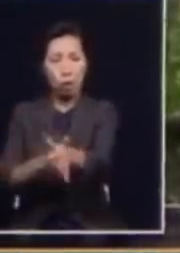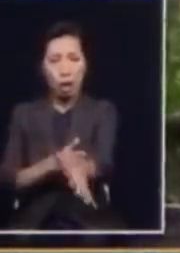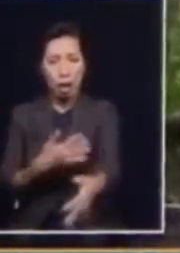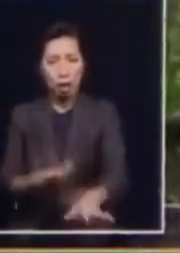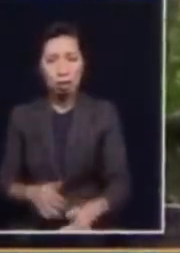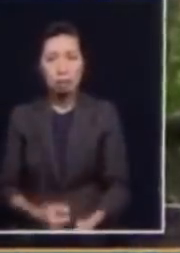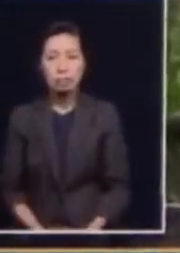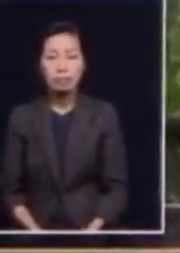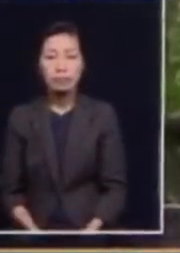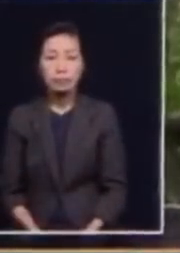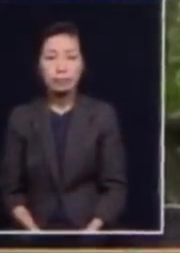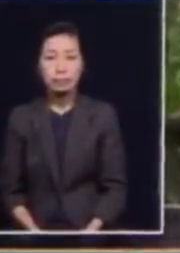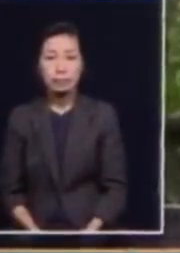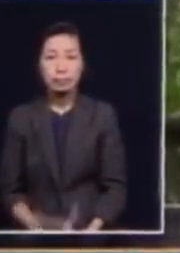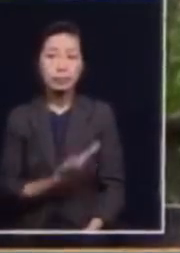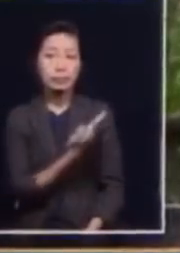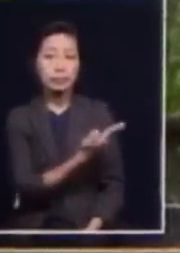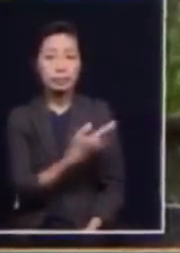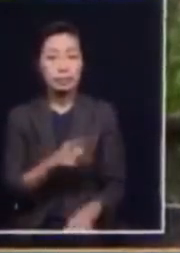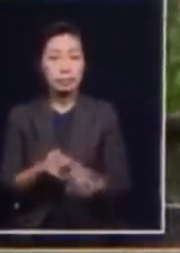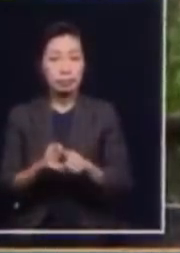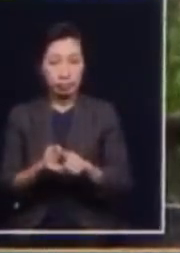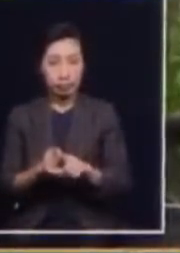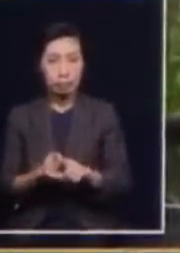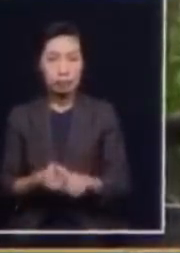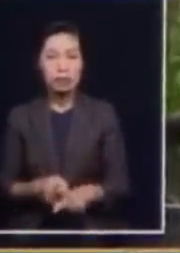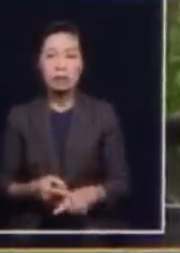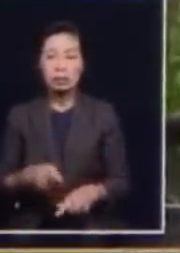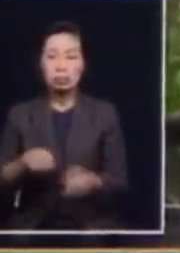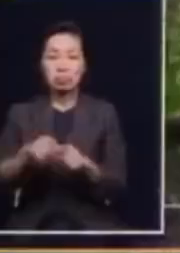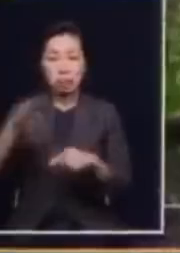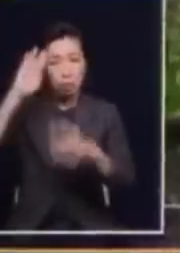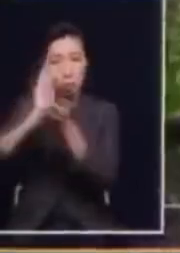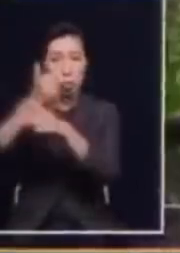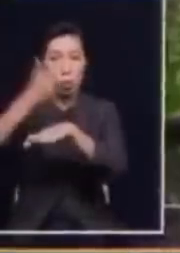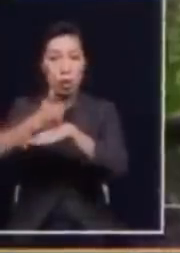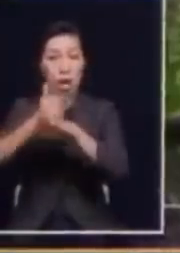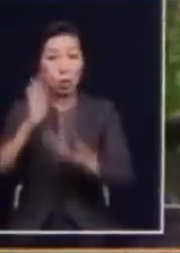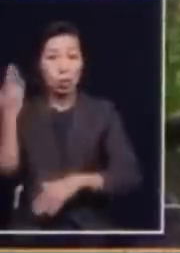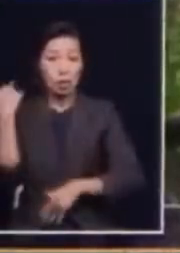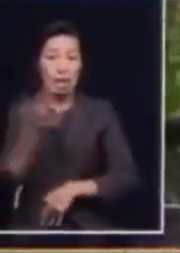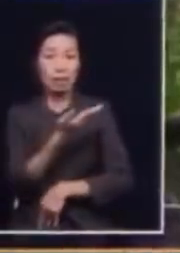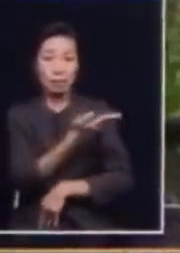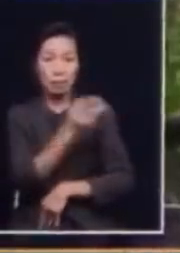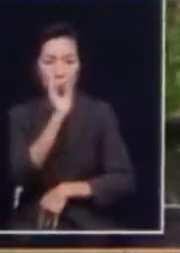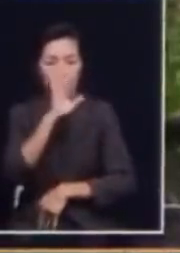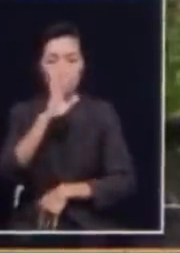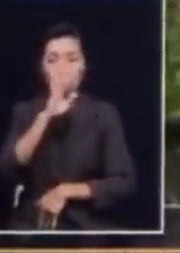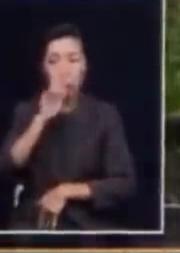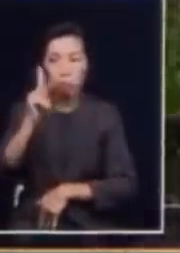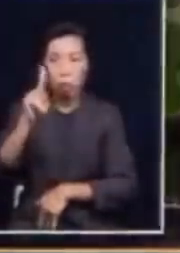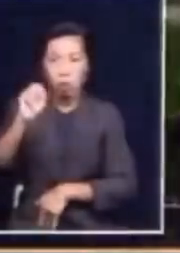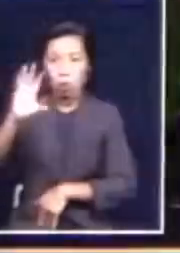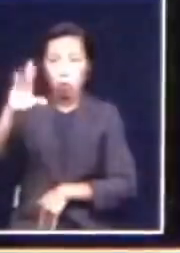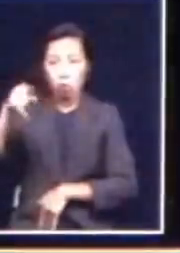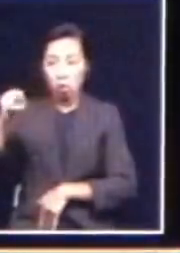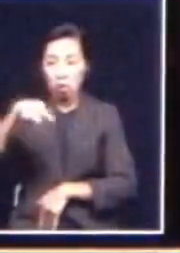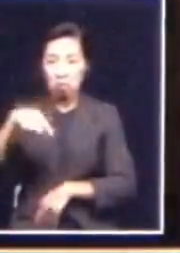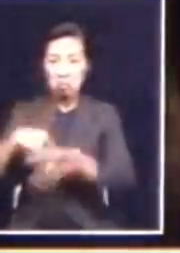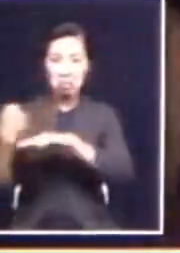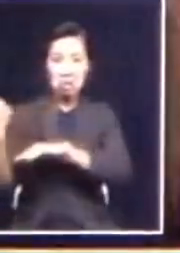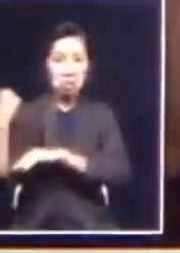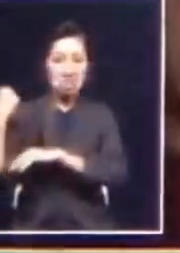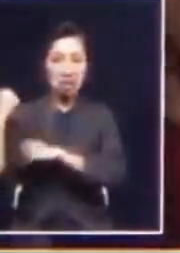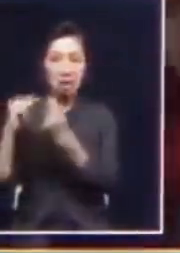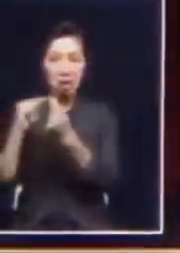อดีตผบ.ตร.เจ้าของฉายาวีรบุรุษนาแก่ยังประเมินทิศทางการเมืองด้วยว่าหากคสช.ยังคงเดินหน้าสืบทอดอำนา